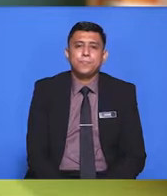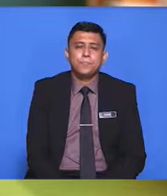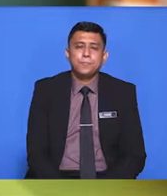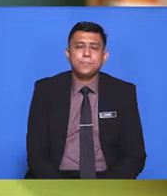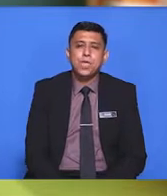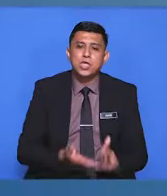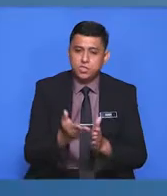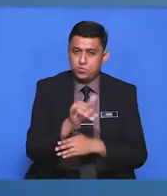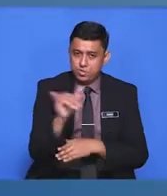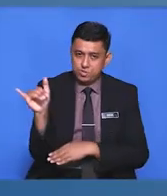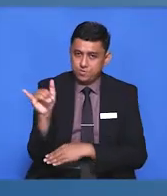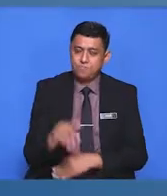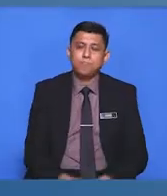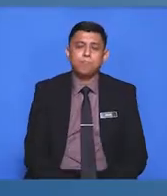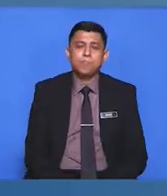Seterusnya,